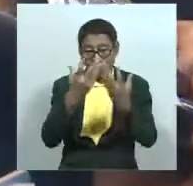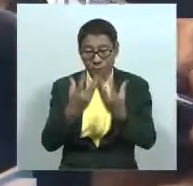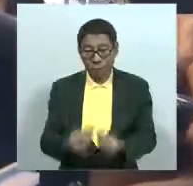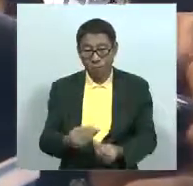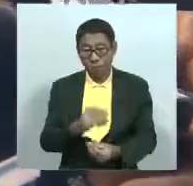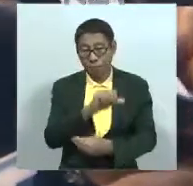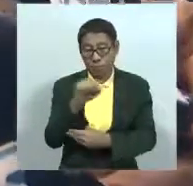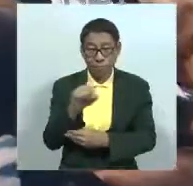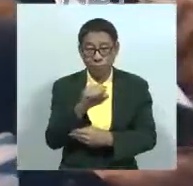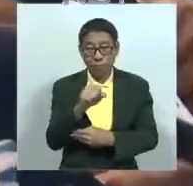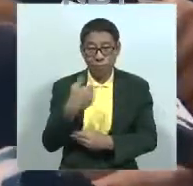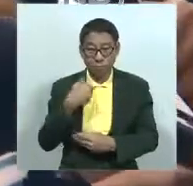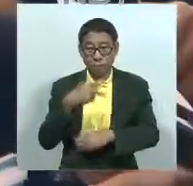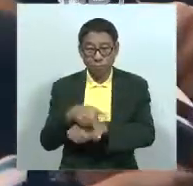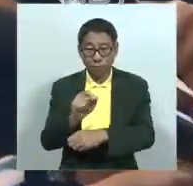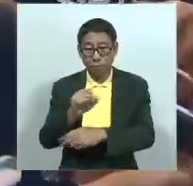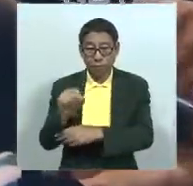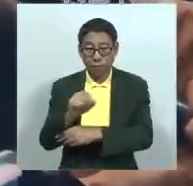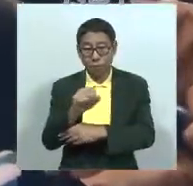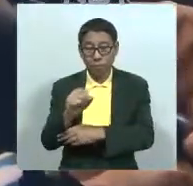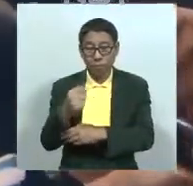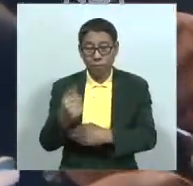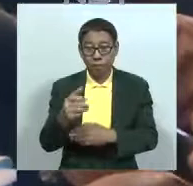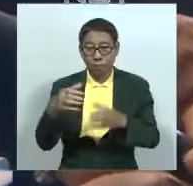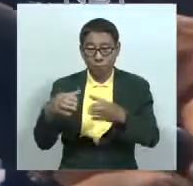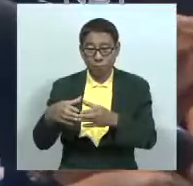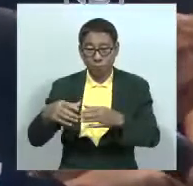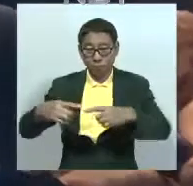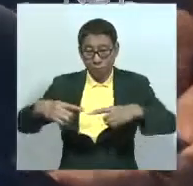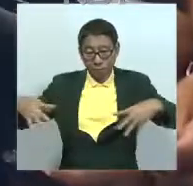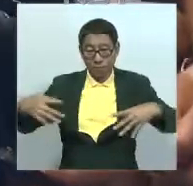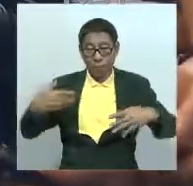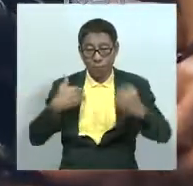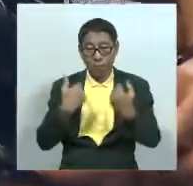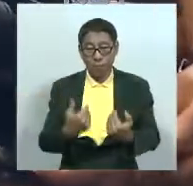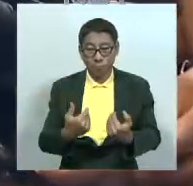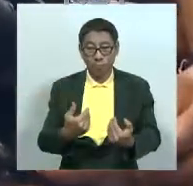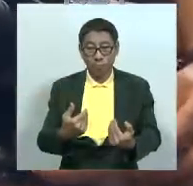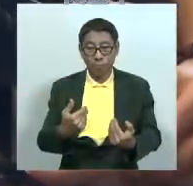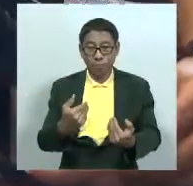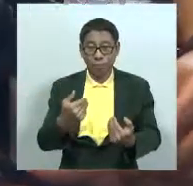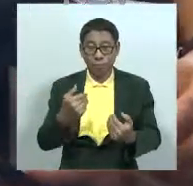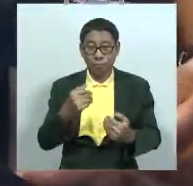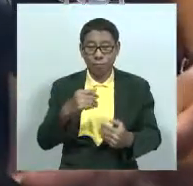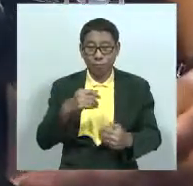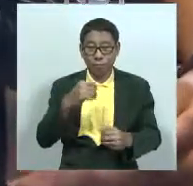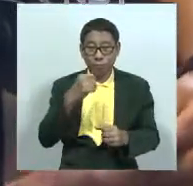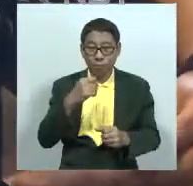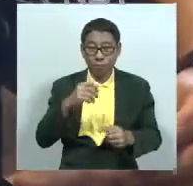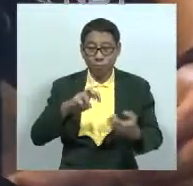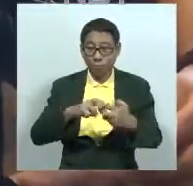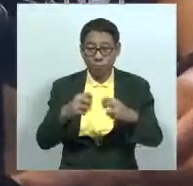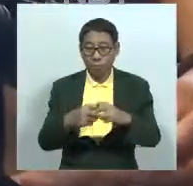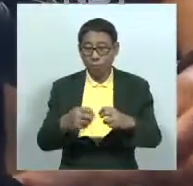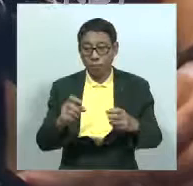อนนั้นก็ประธานสภาก็ที่จริงเป็นอีกพรรคหนึ่งนะแต่ว่าก็สามารถคือพูดง่ายก็คือไม่มีเงื่อนไ